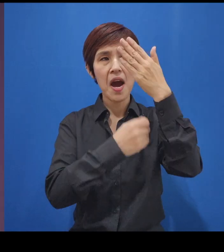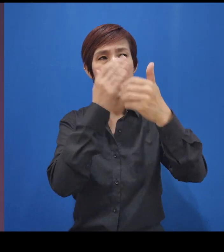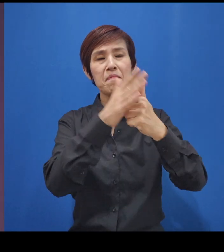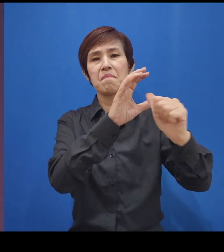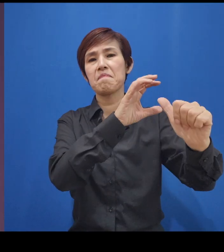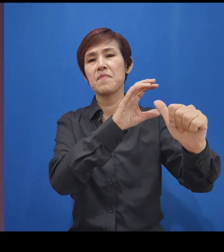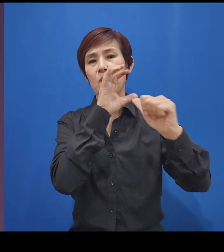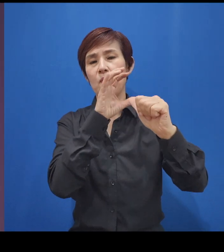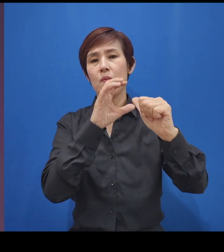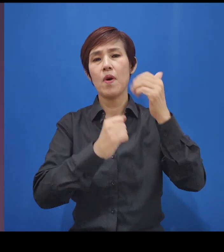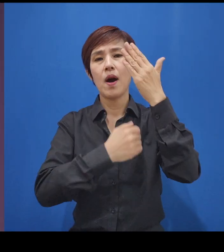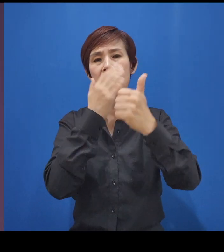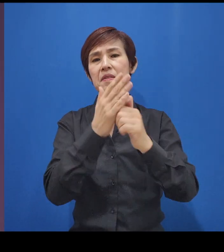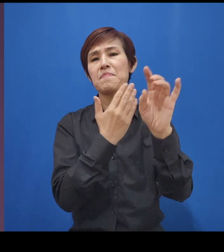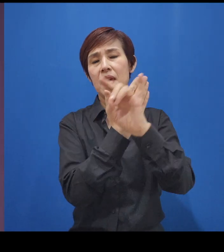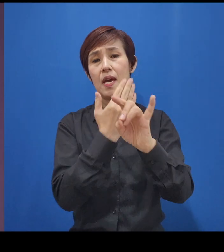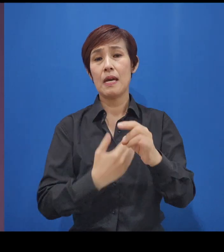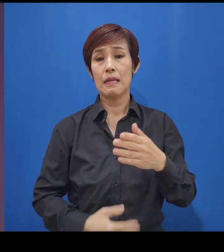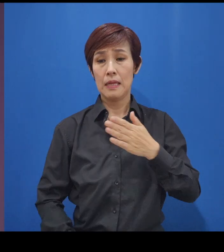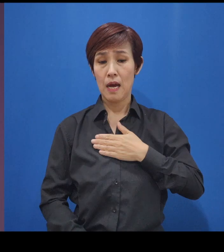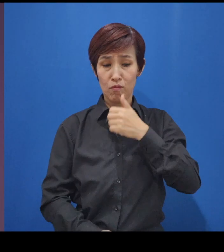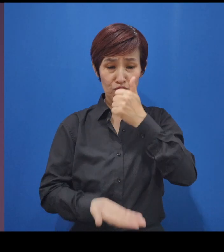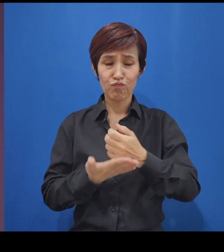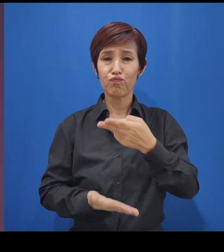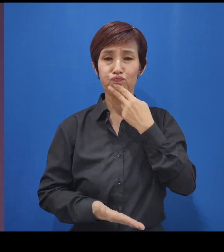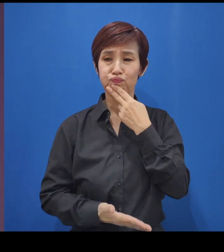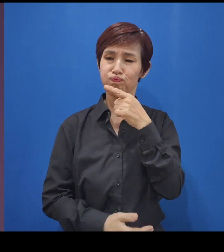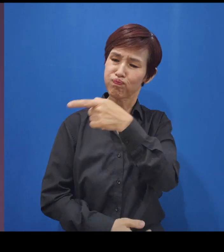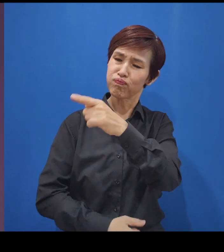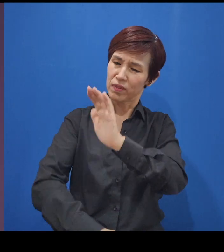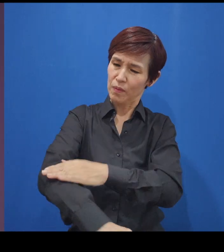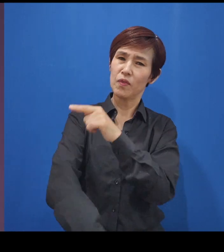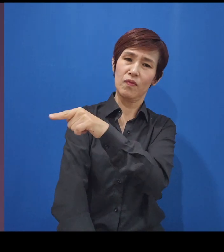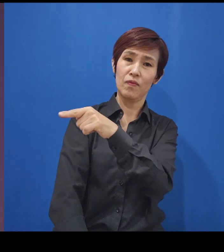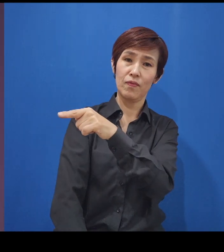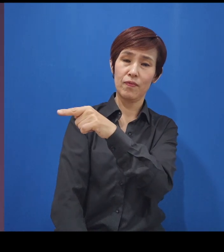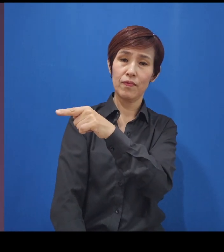나는 죄를 안 지었고 제가 잘못했어.